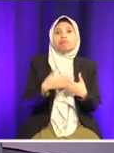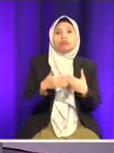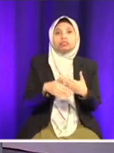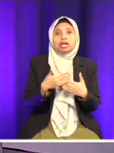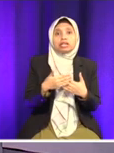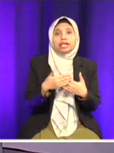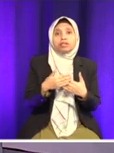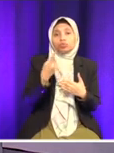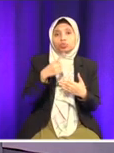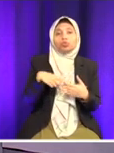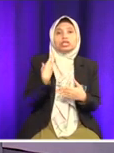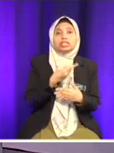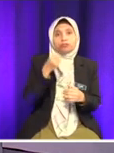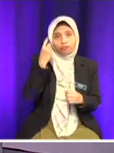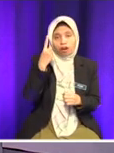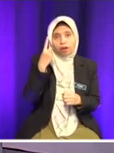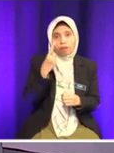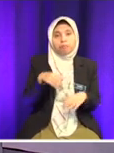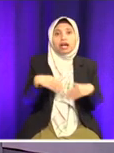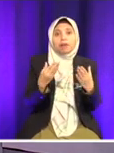untuk Kita paham